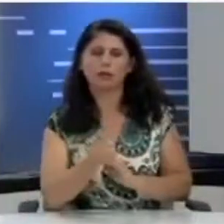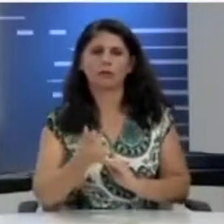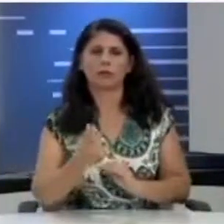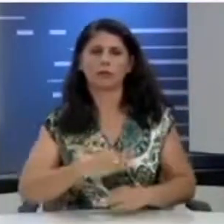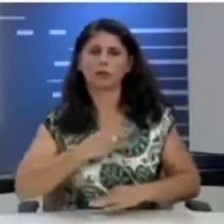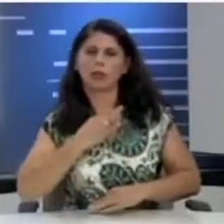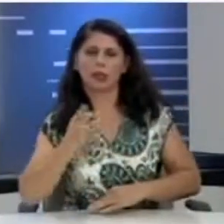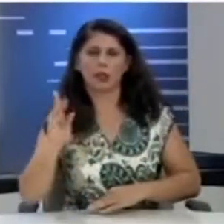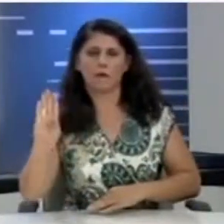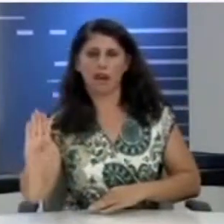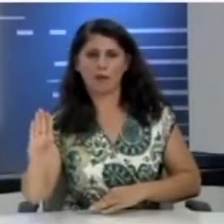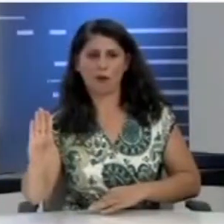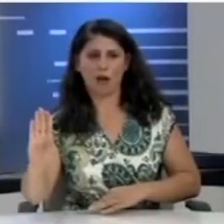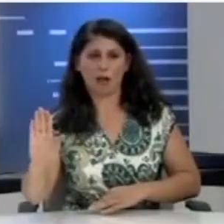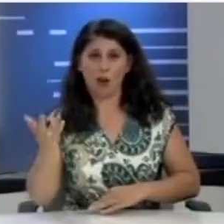Βαρουφάκη